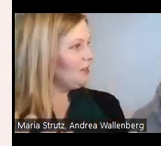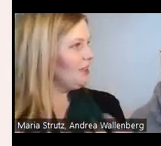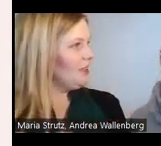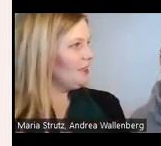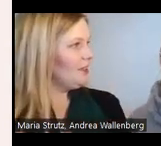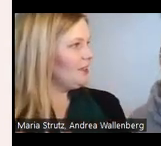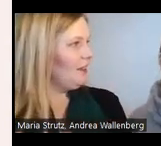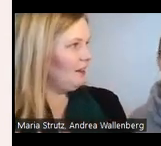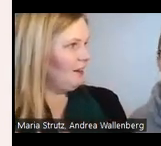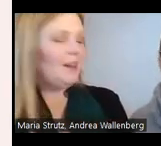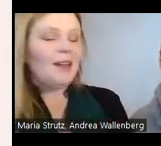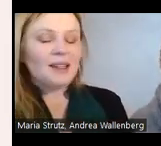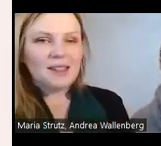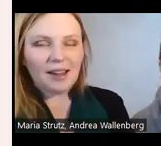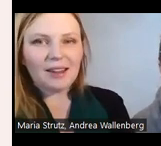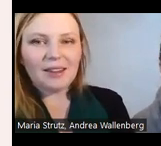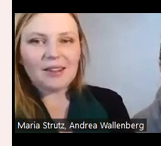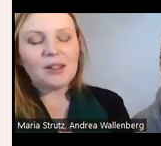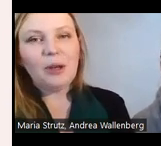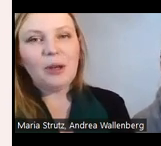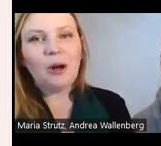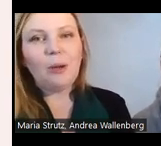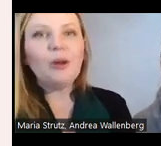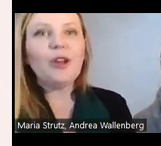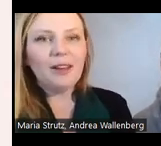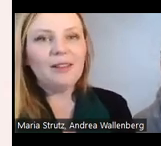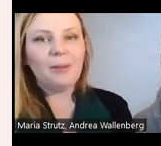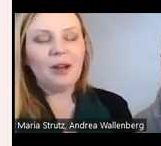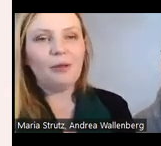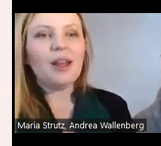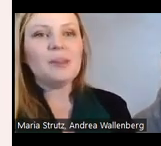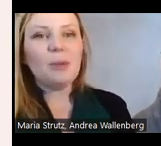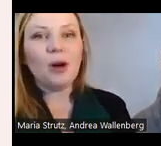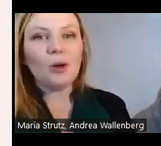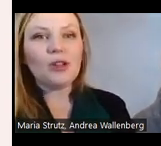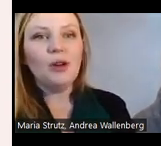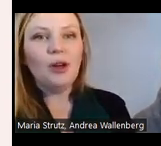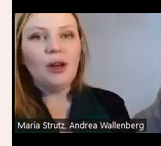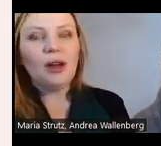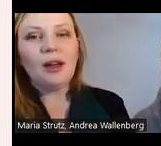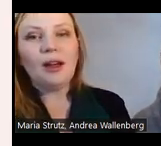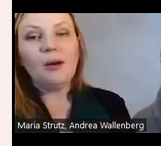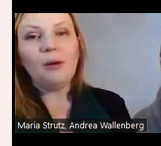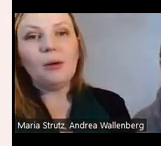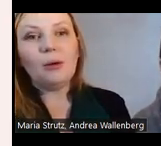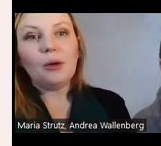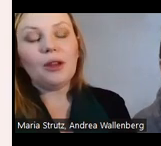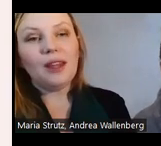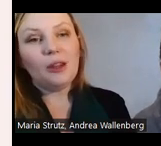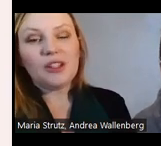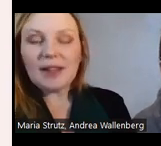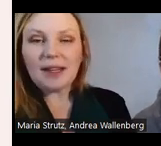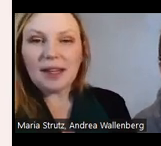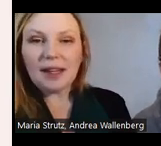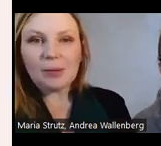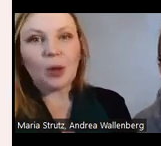ord. Sorterat i varsin påse. Exakt. Så det blir en bra brygga när man har flera språk också. Och